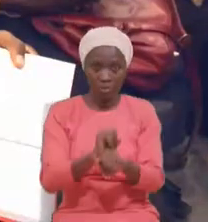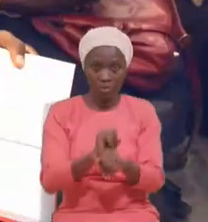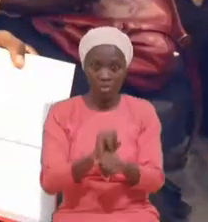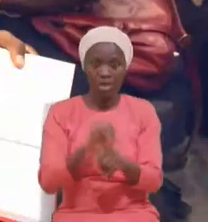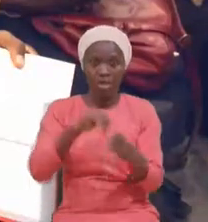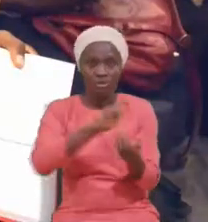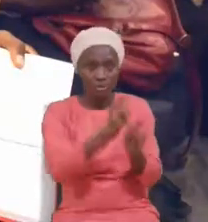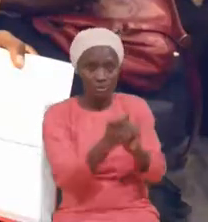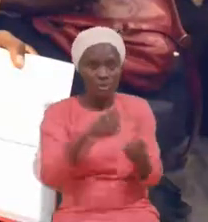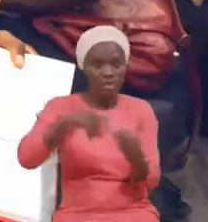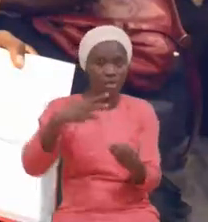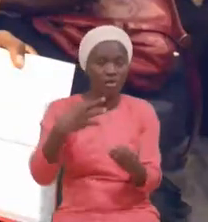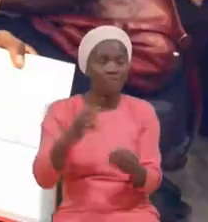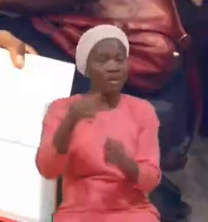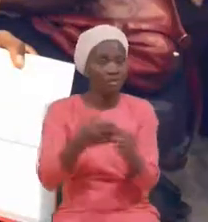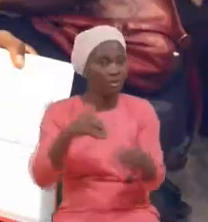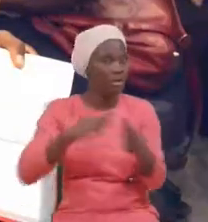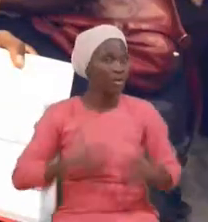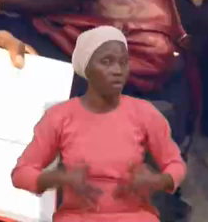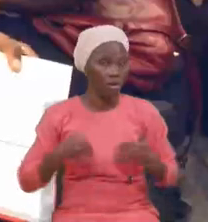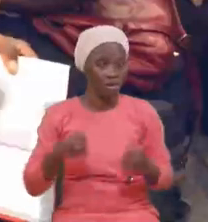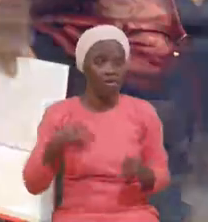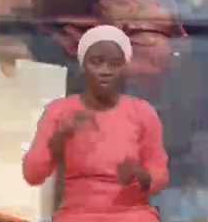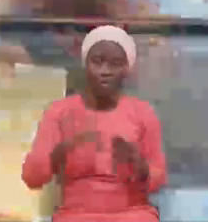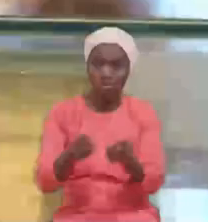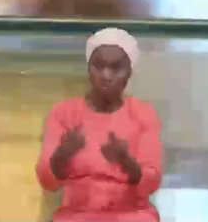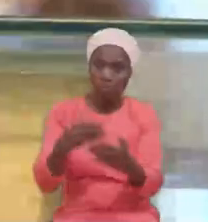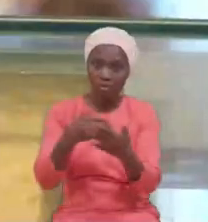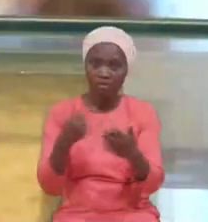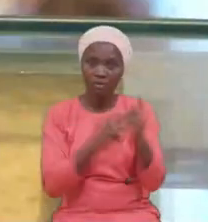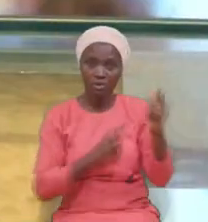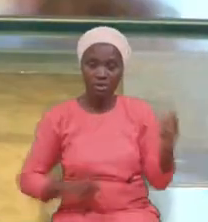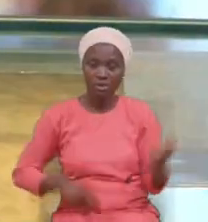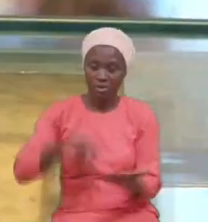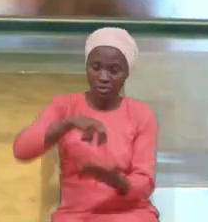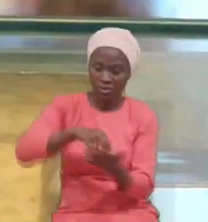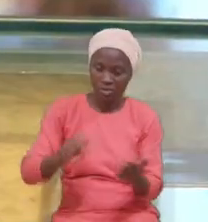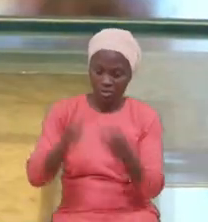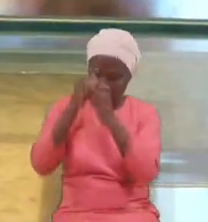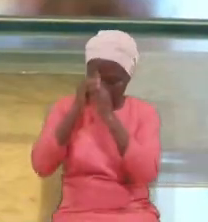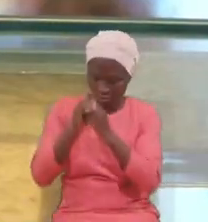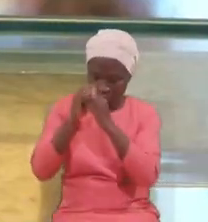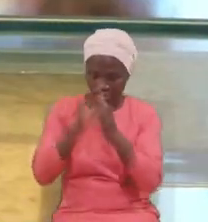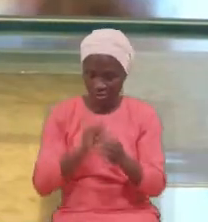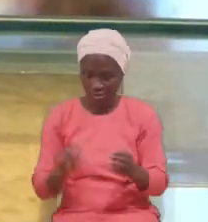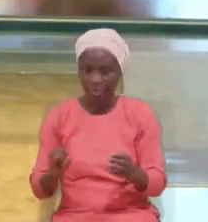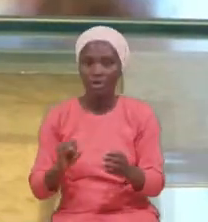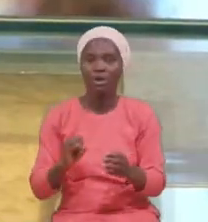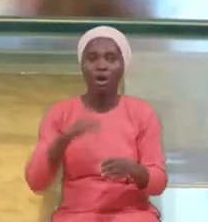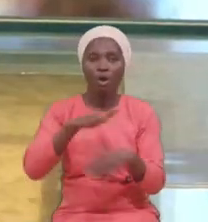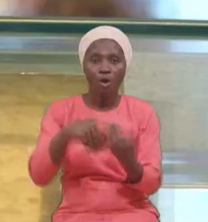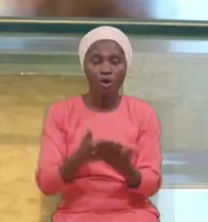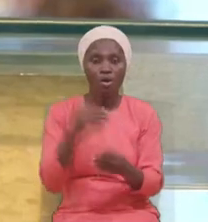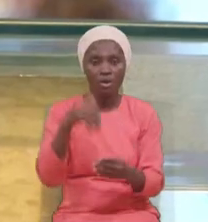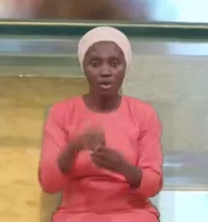la guérison, les miracles et notre vie entière, nous devons venir au Seigneur en nous prosternant